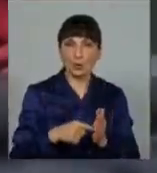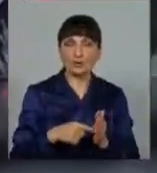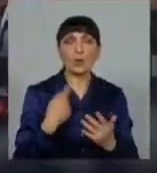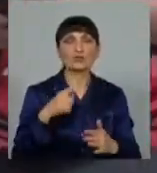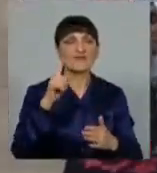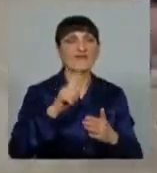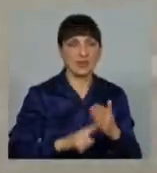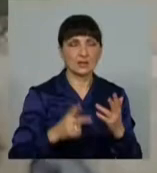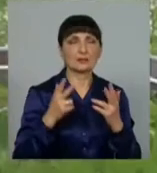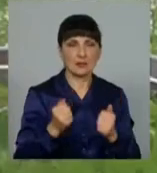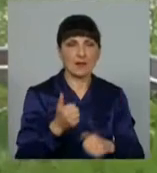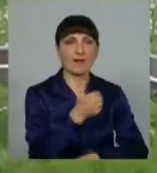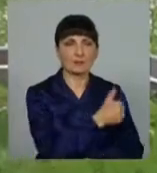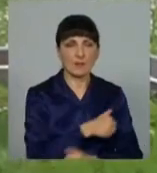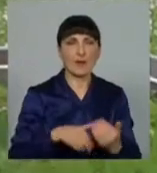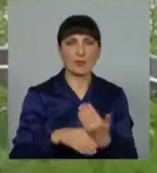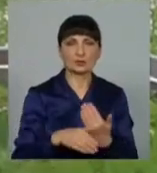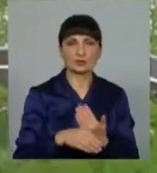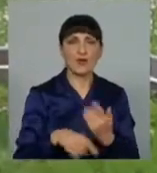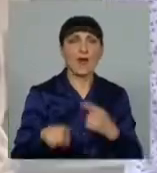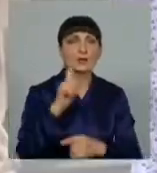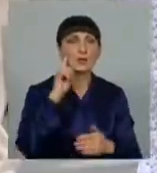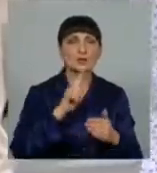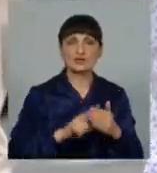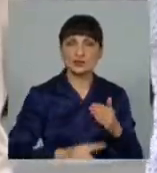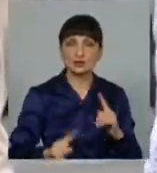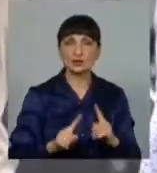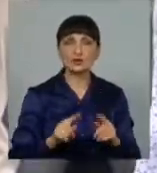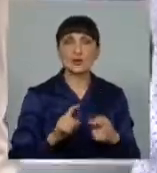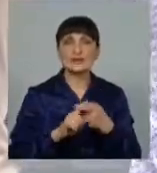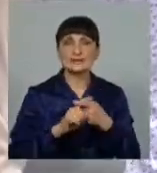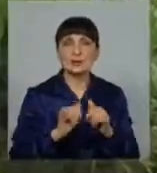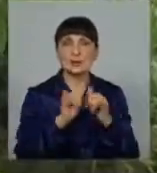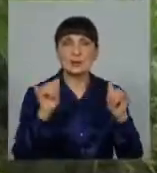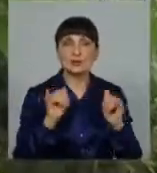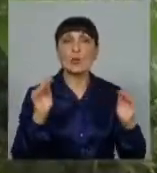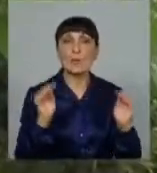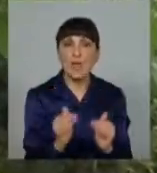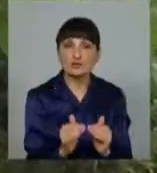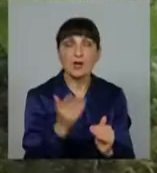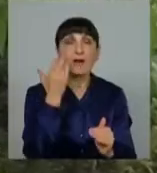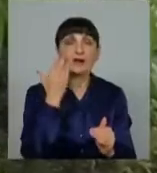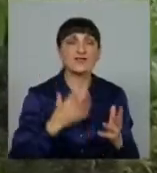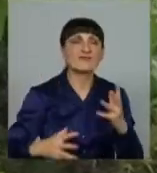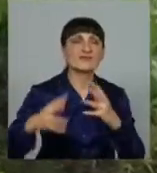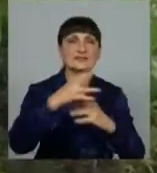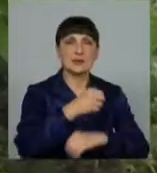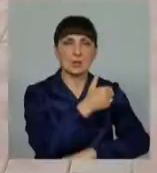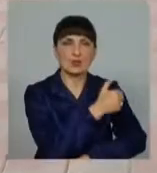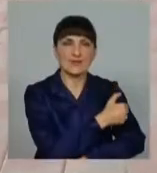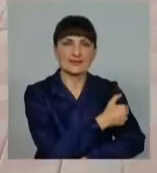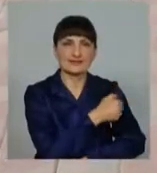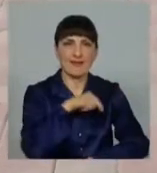твердо верят в панацею от коронавируса. Они убеждены, что пандемия отступит лишь тогда, когда будет достигнут коллективный